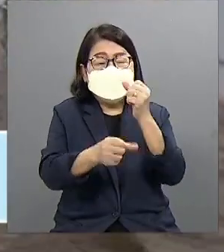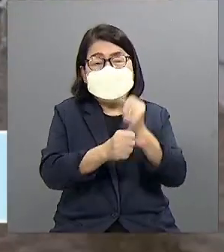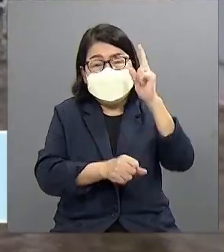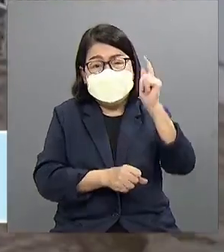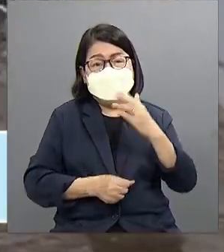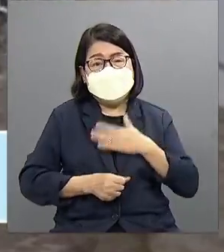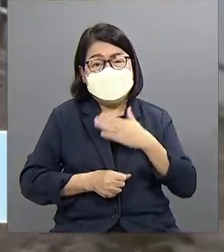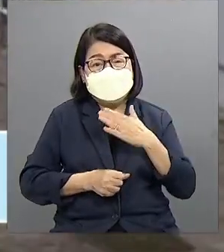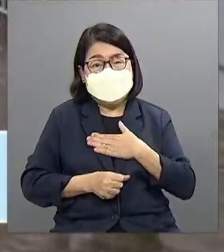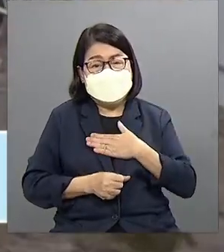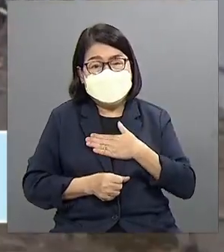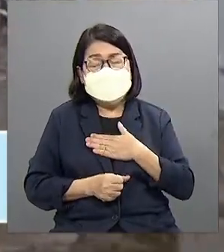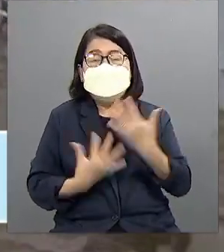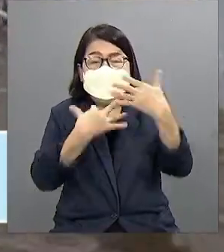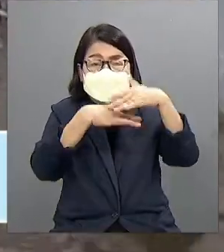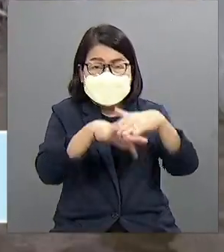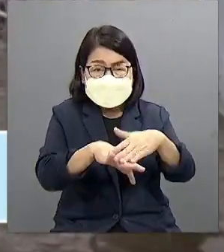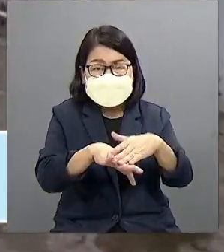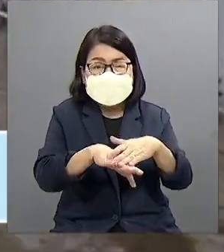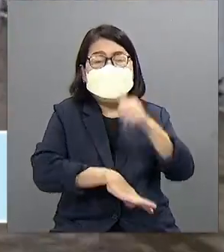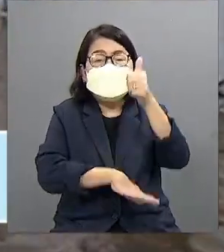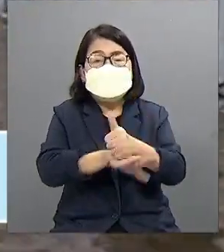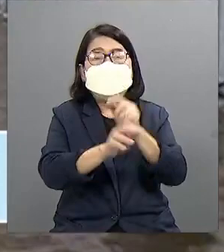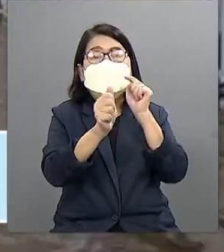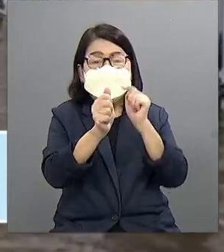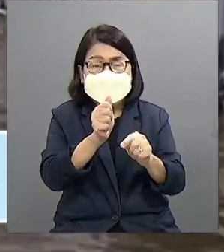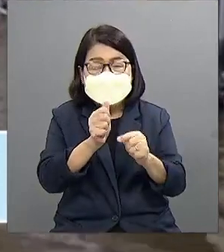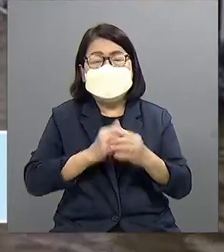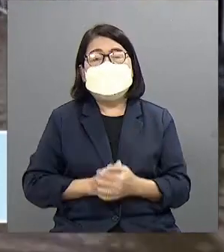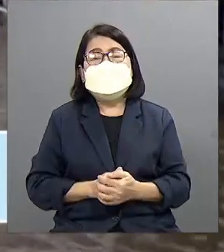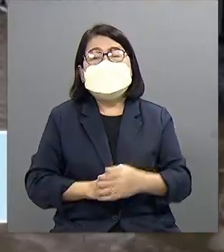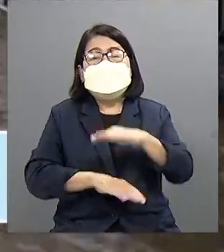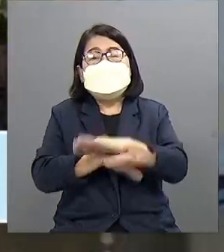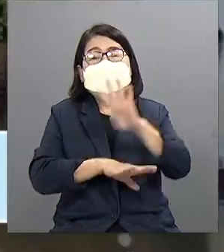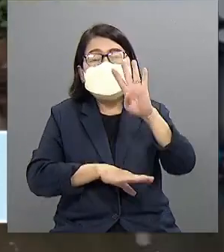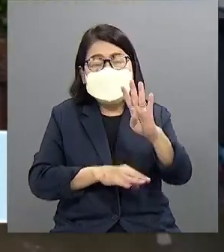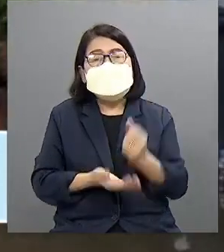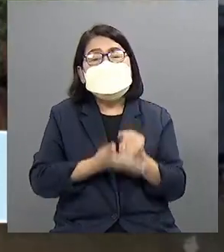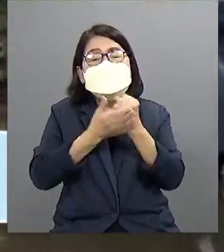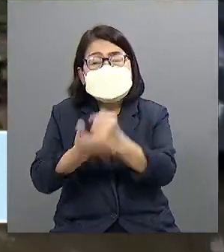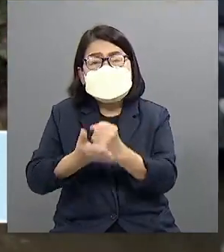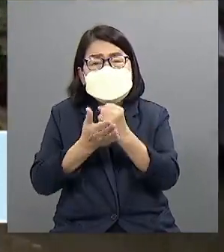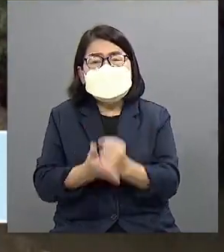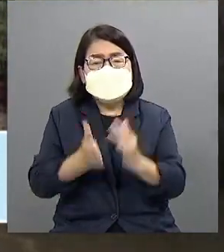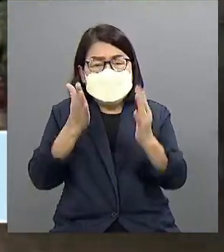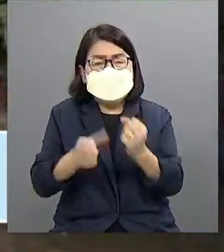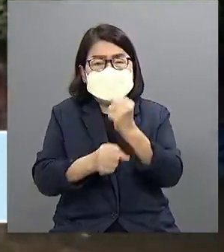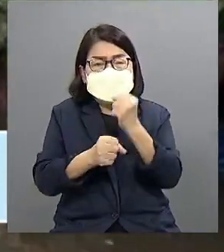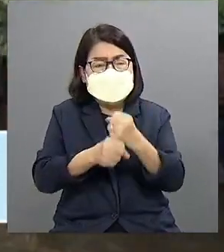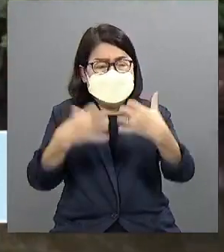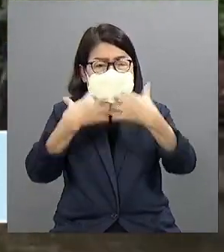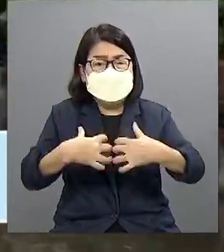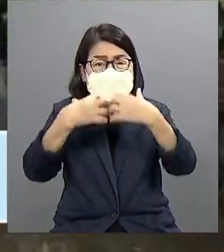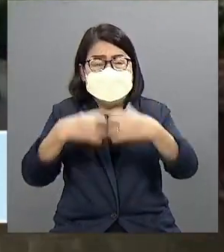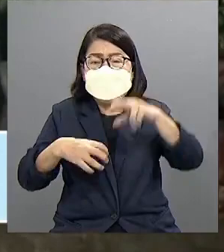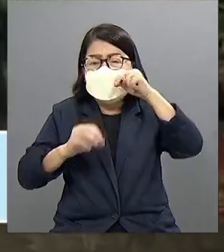านกับผู้อำนวยการเขตหลัก4ค่ะให้ช่วยส่งเจ้าหน้าที่ไปสูบน้ำนะแล้วก็ช่วยนำรถกระบะเนี่ย